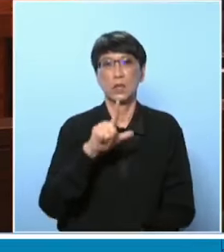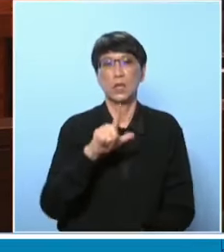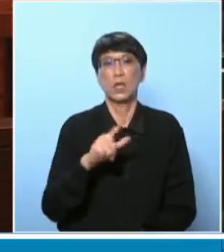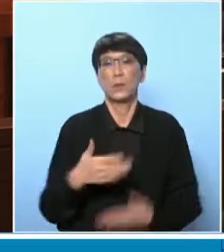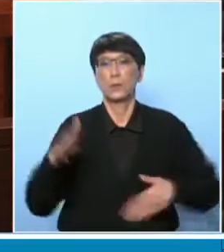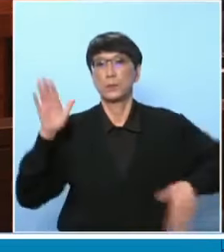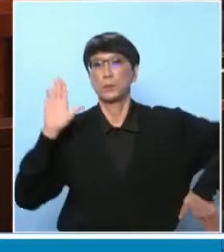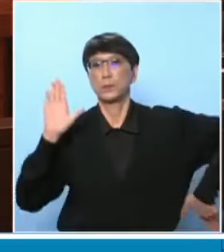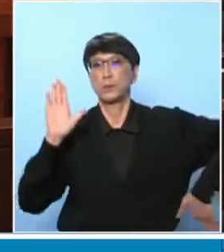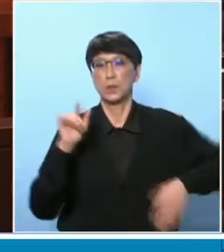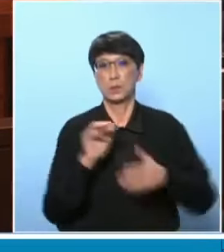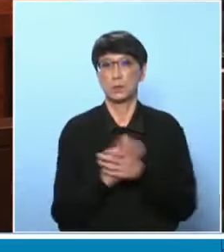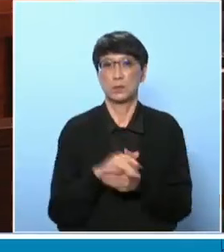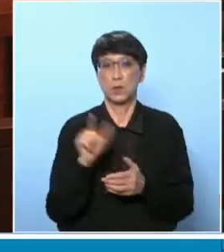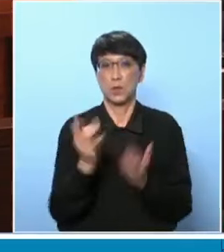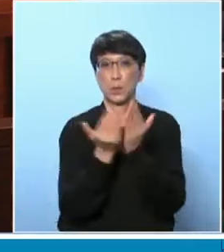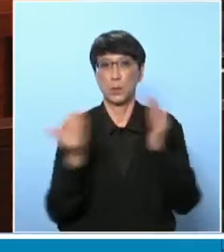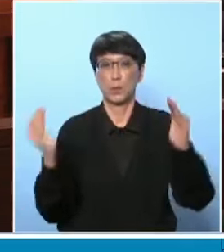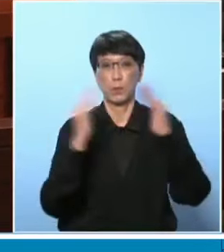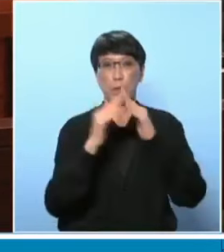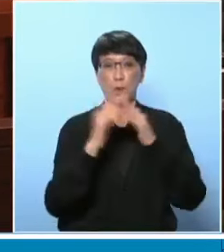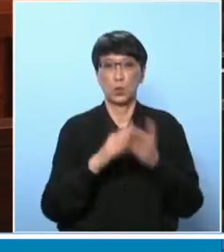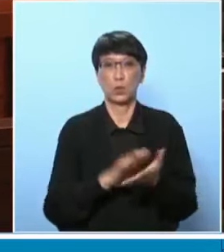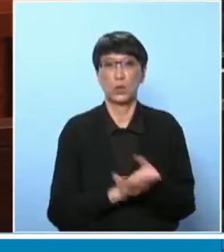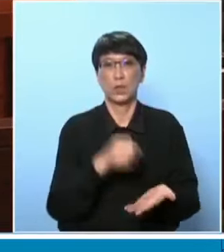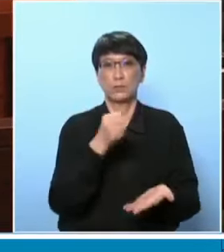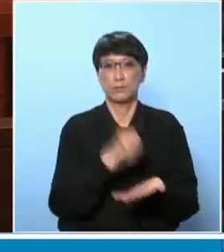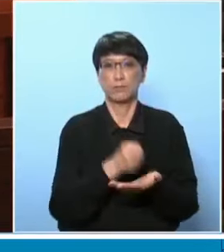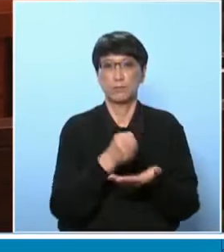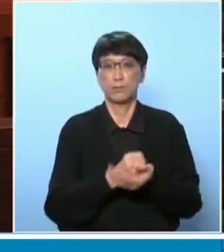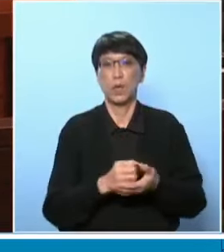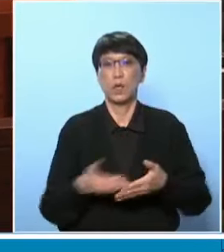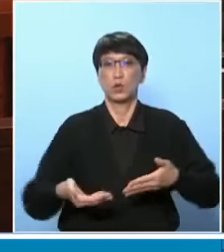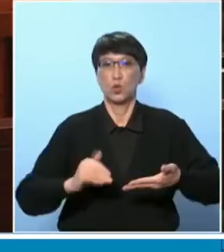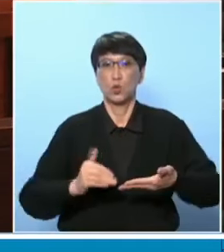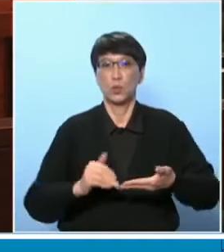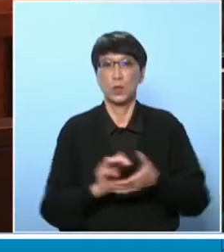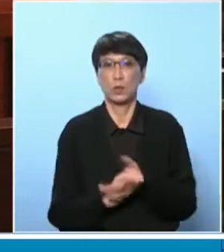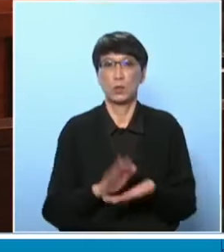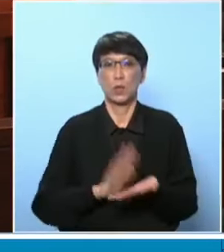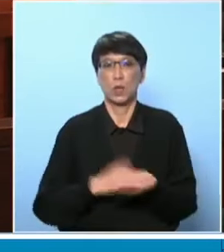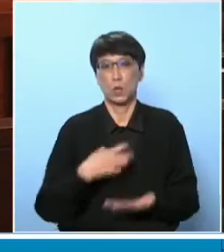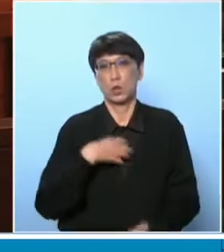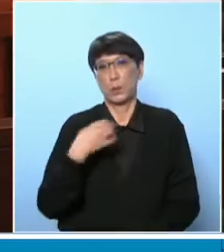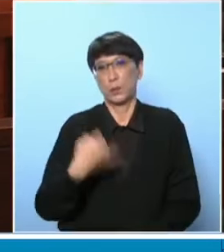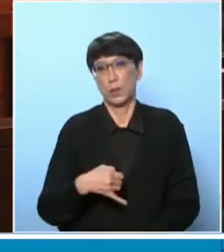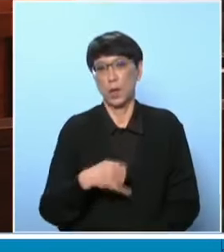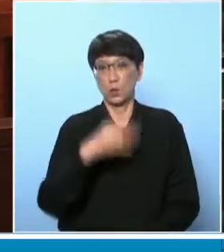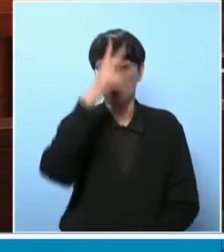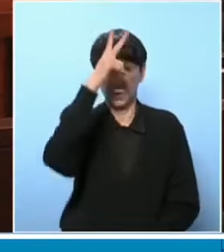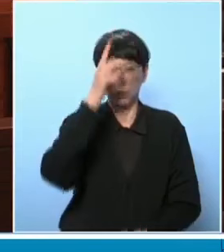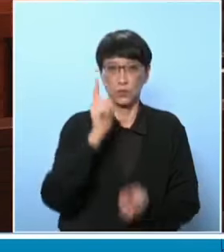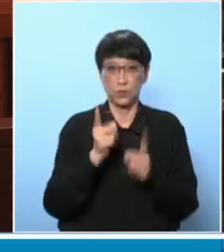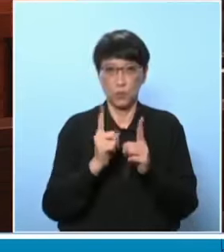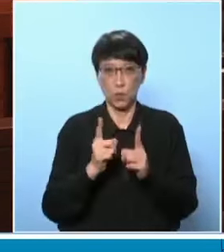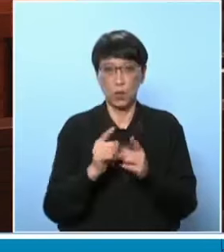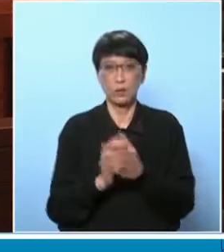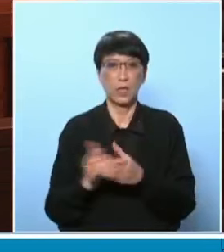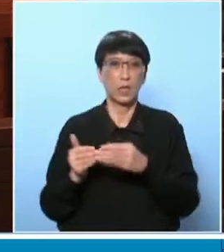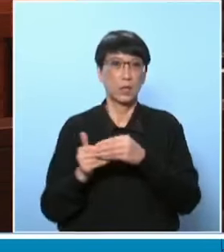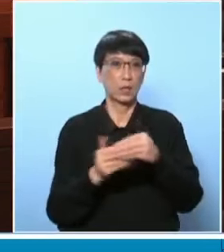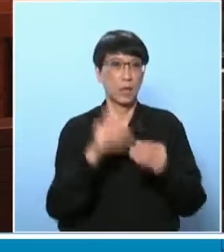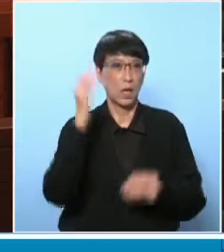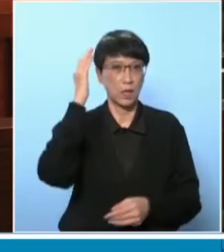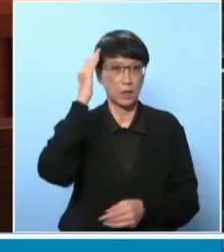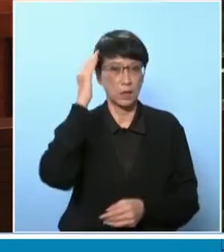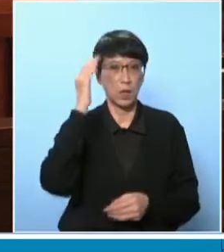有LCSD 的博物館的 Pass 的，但是我覺得這個不夠。政府有沒有一個可能性會推動，亦都是牽頭帶